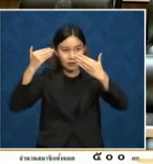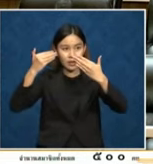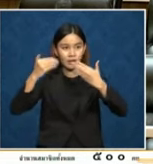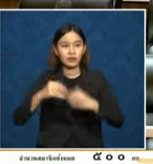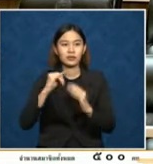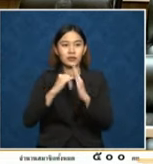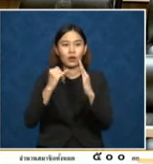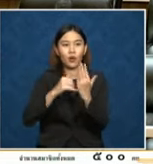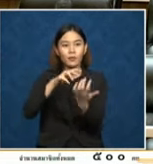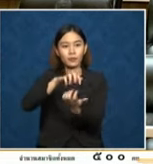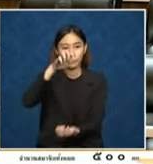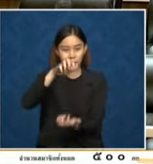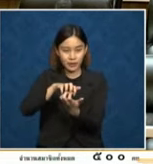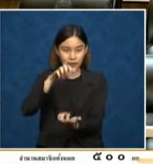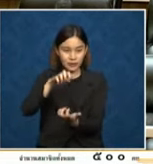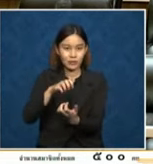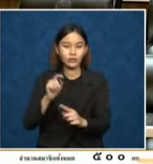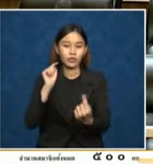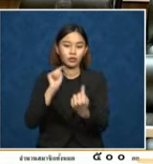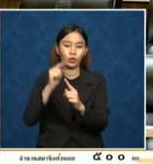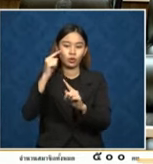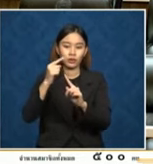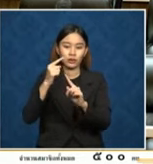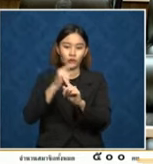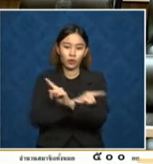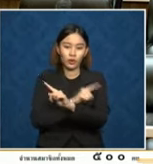ไฟจังหวัดพิจิตรในวันที่